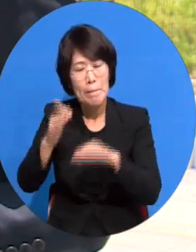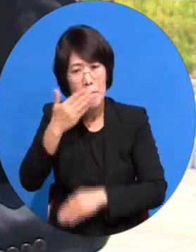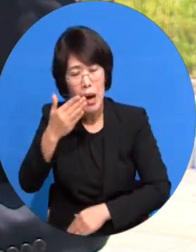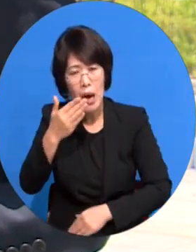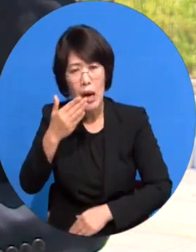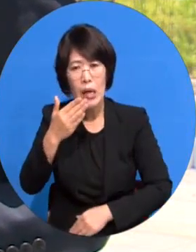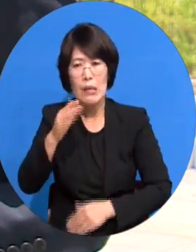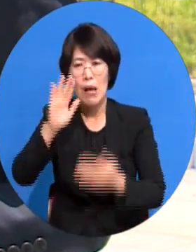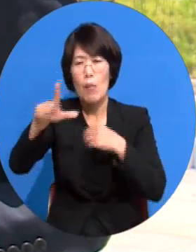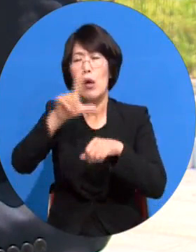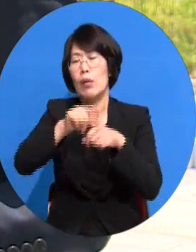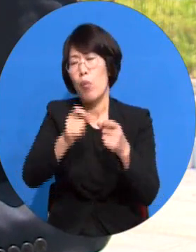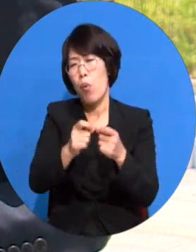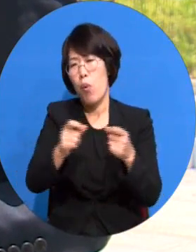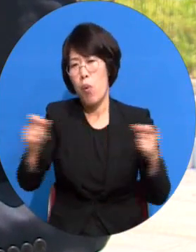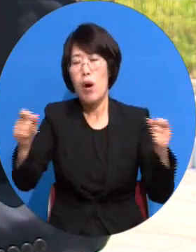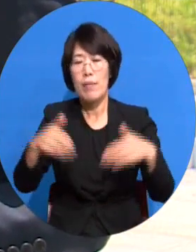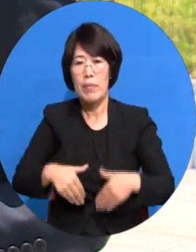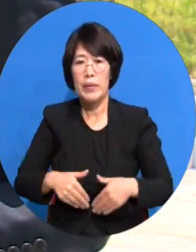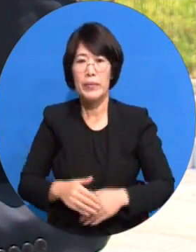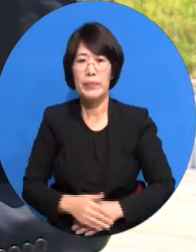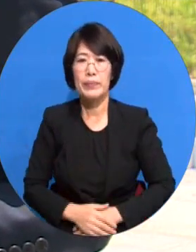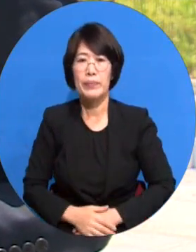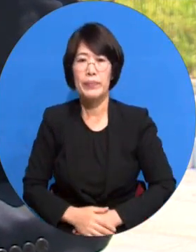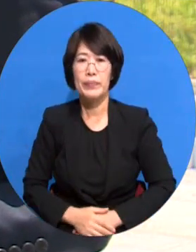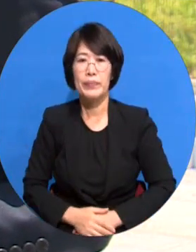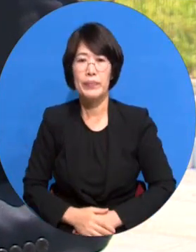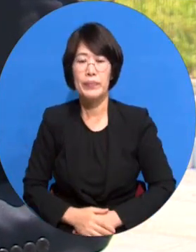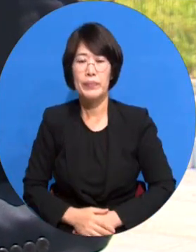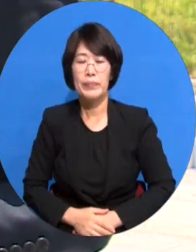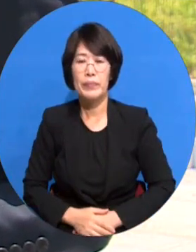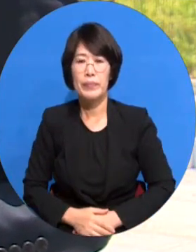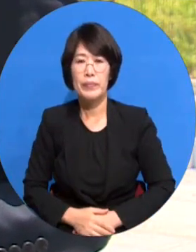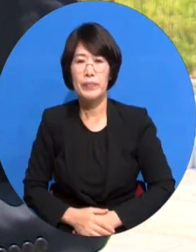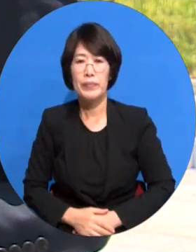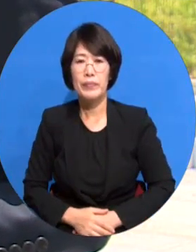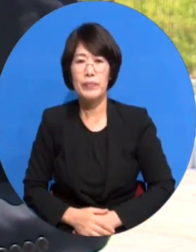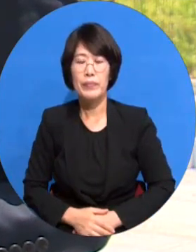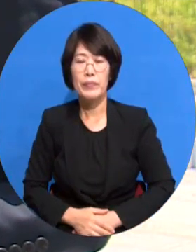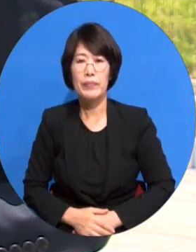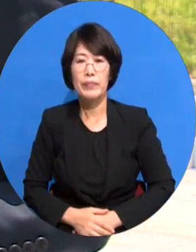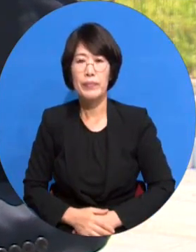짓기까지는 앞으로도 상당 시간이 더 필요해 보입니다. MBC 뉴스 박종호입니다.